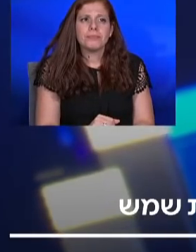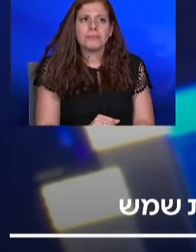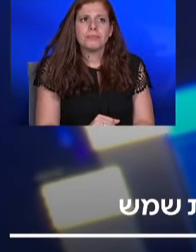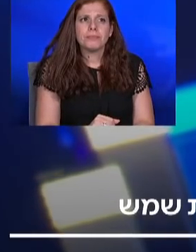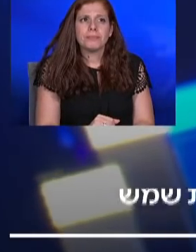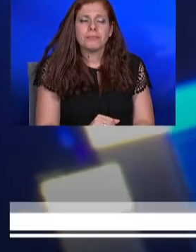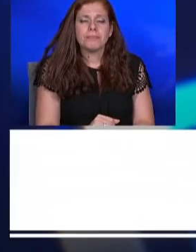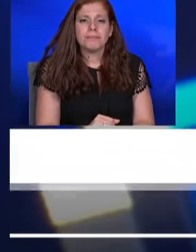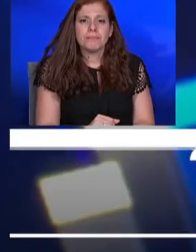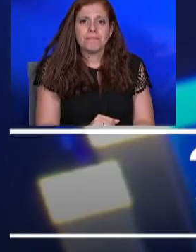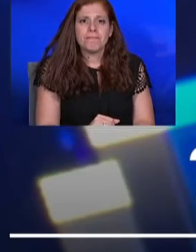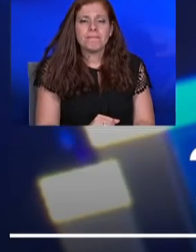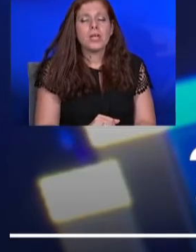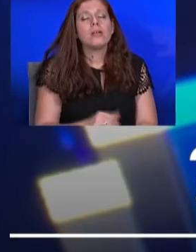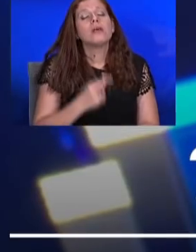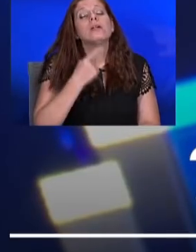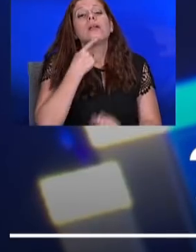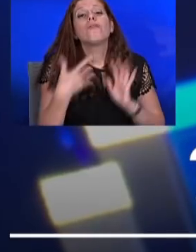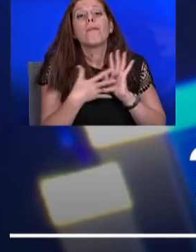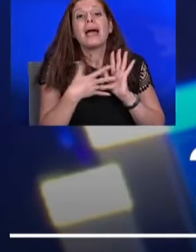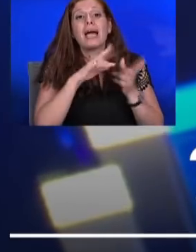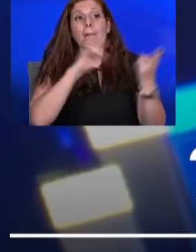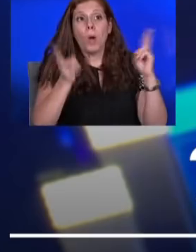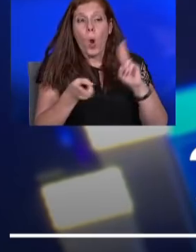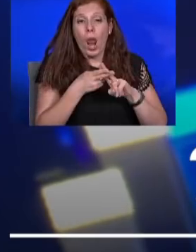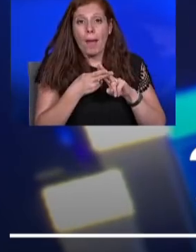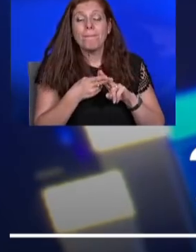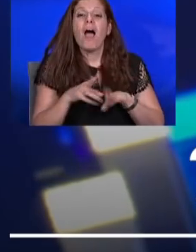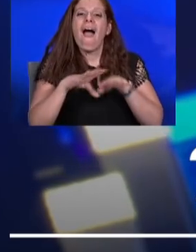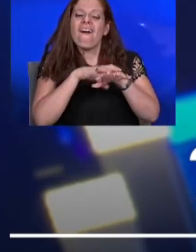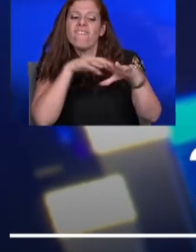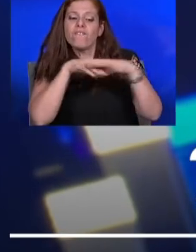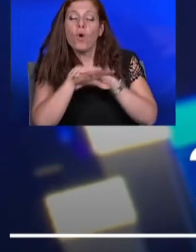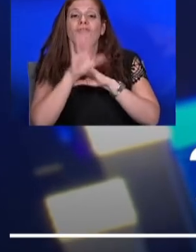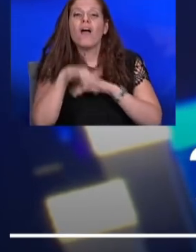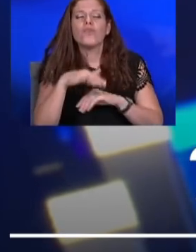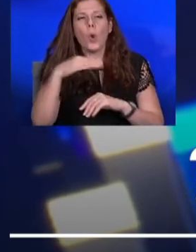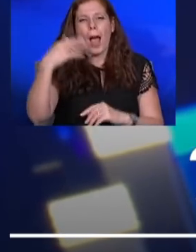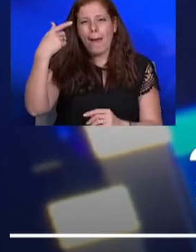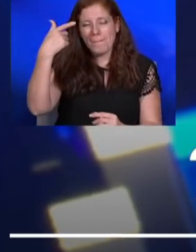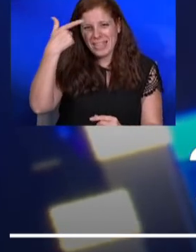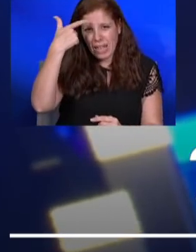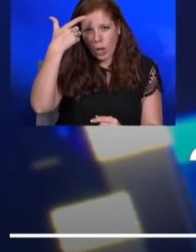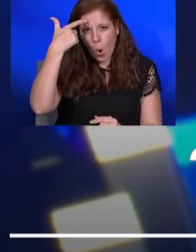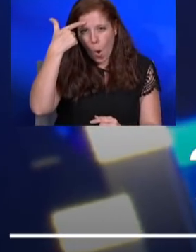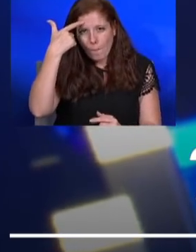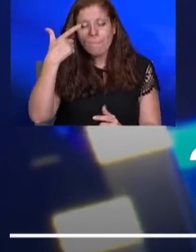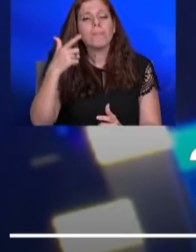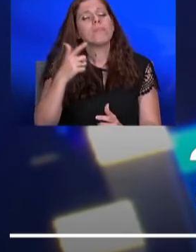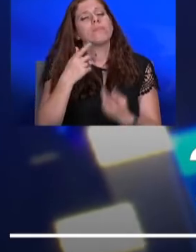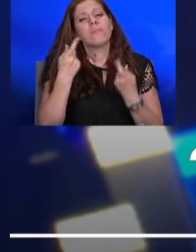לפי המחקרים בעולם, הכפפות ואפילו מדידת החום הדיגיטלית בכניסה לא רלוונטיות יותר